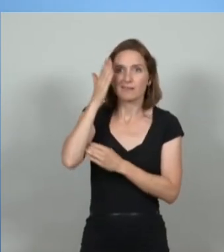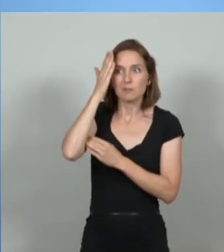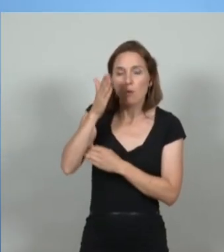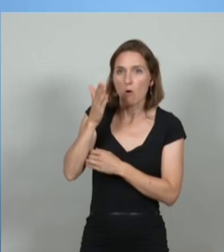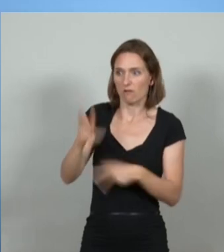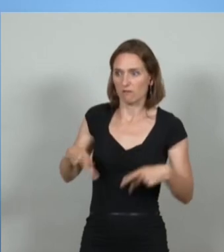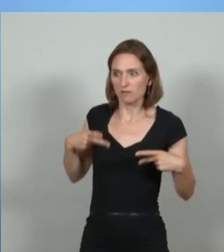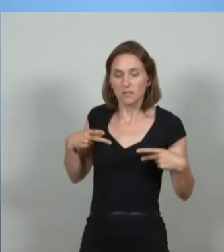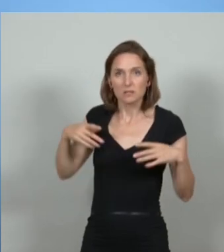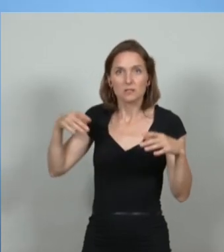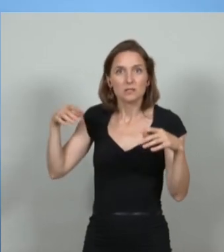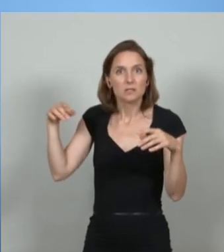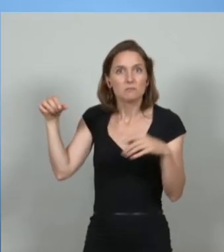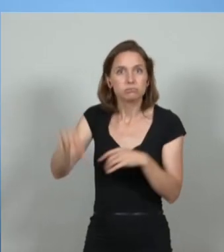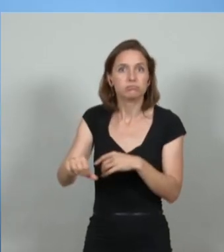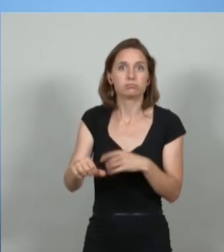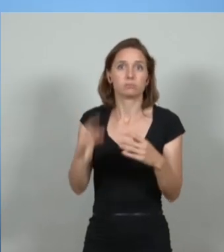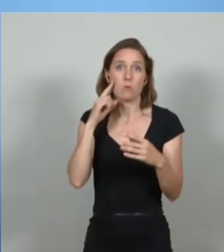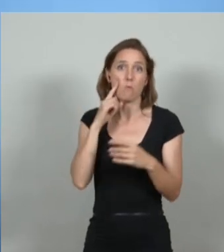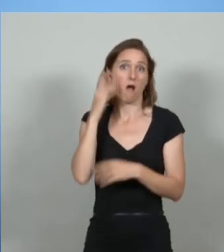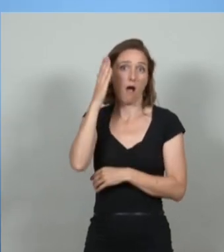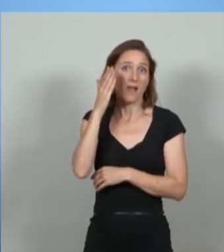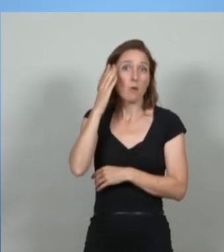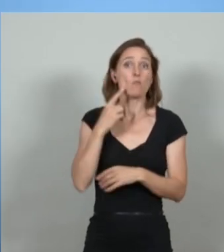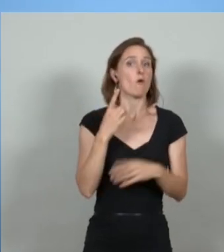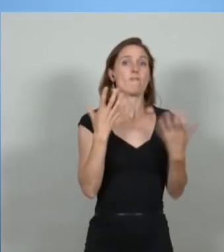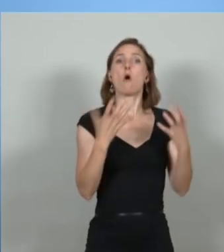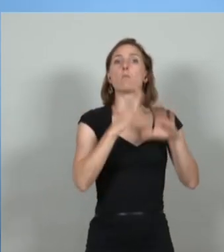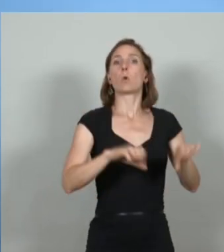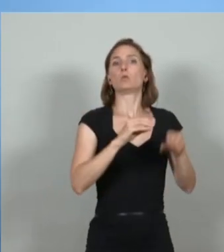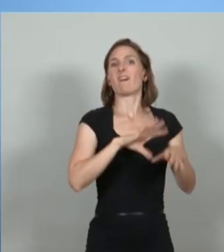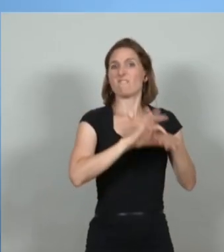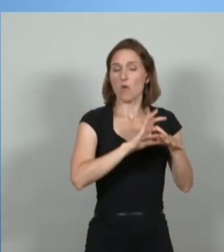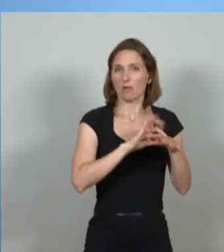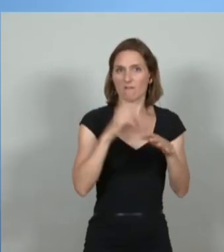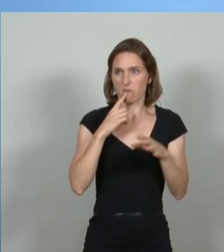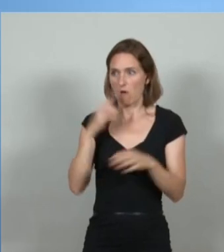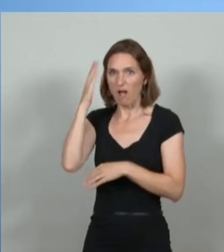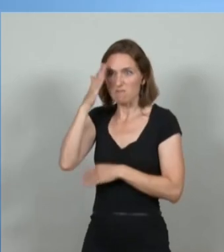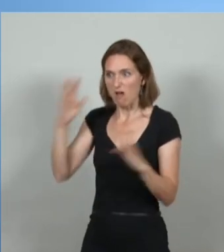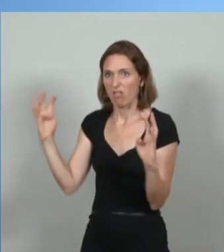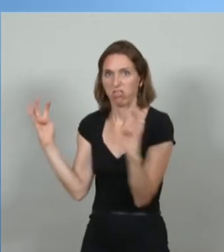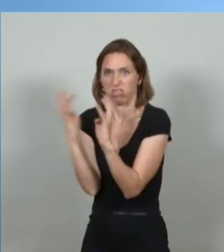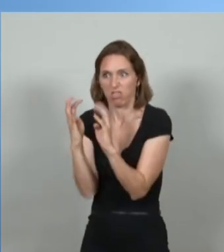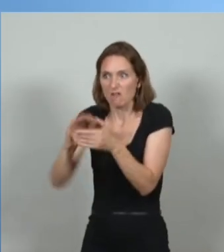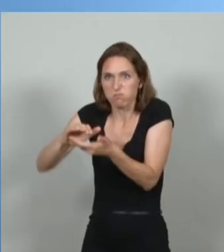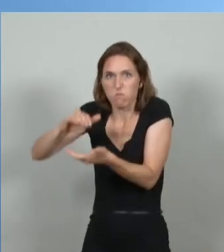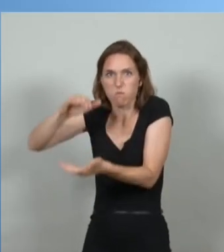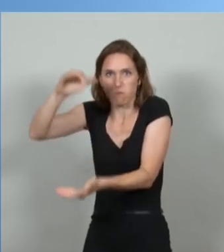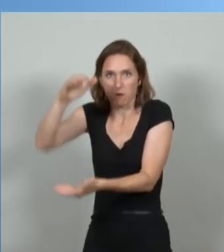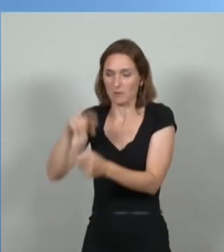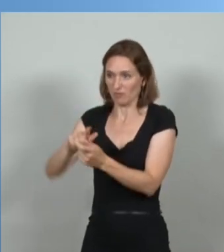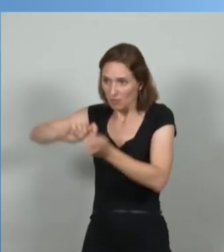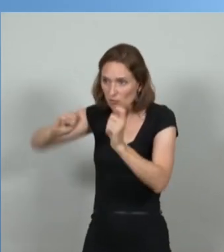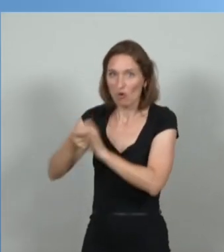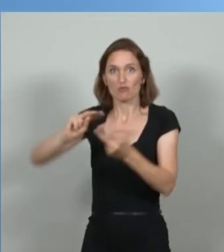aussi massive de viande et nécessaire de les entasser de laisser sélectionner génétiquement pour en obtenir des corps déformés et de les soumettre à des